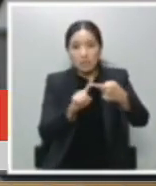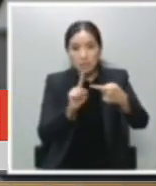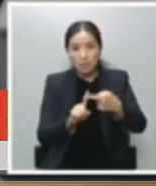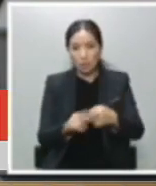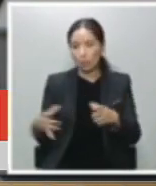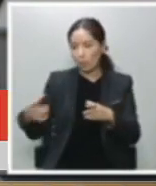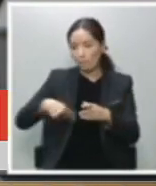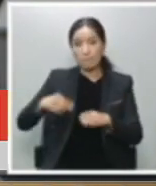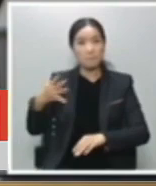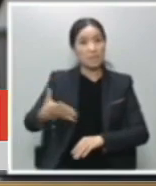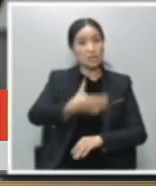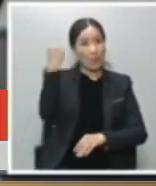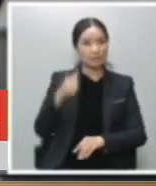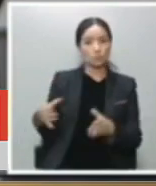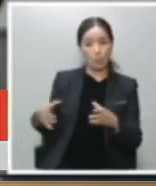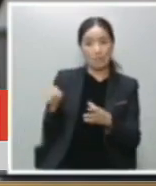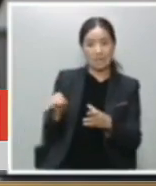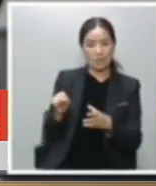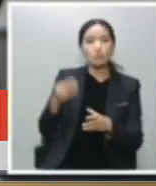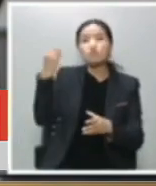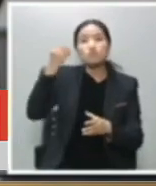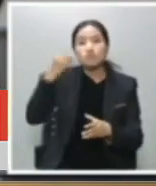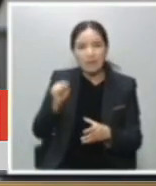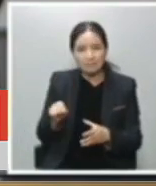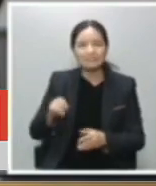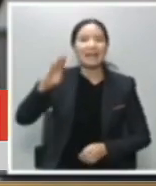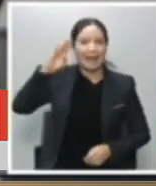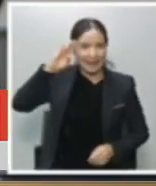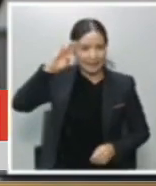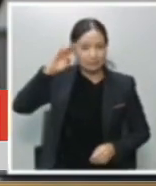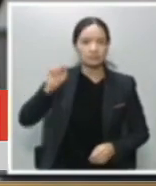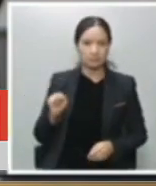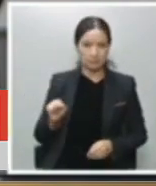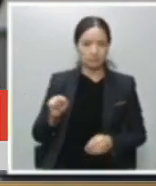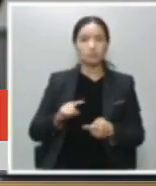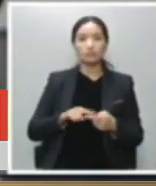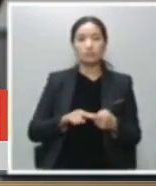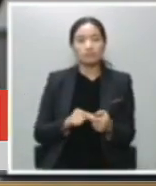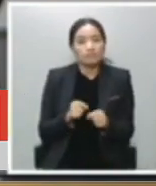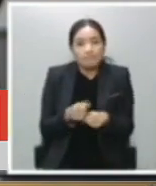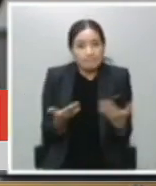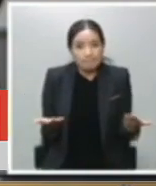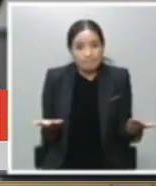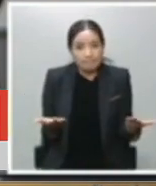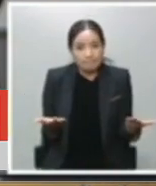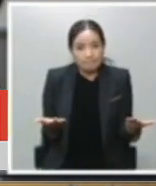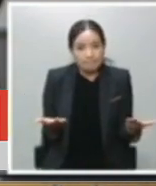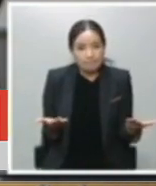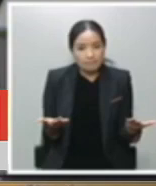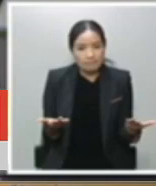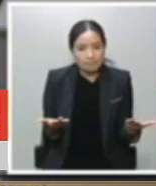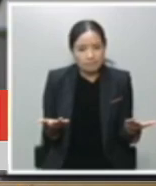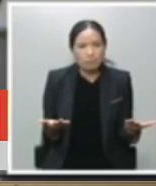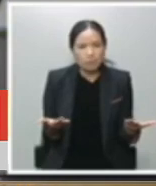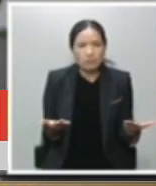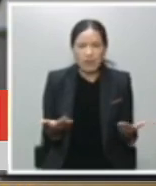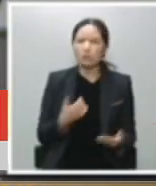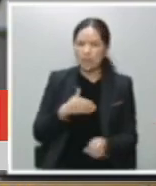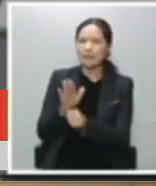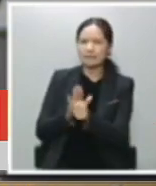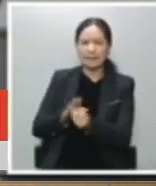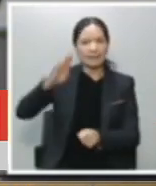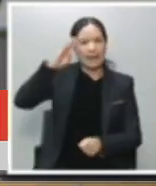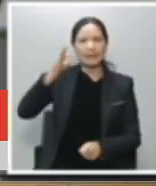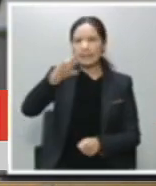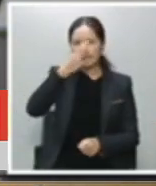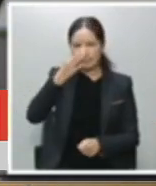กครั้งที่ผ่านมาล้วนเป็นทหารอย่างไรก็ตามเราเห็นใจทหารอาชีพทหาร